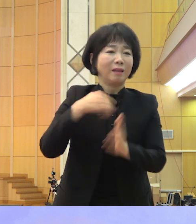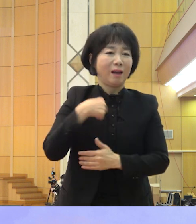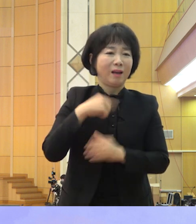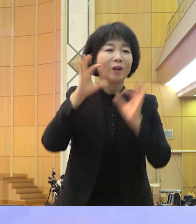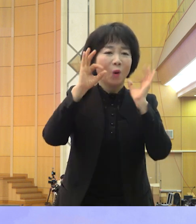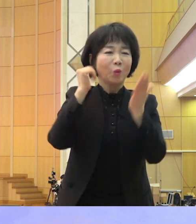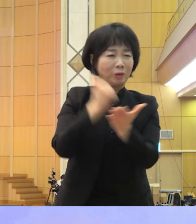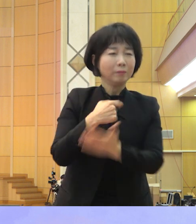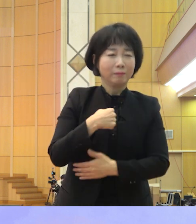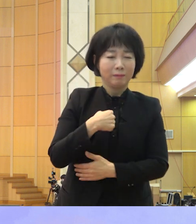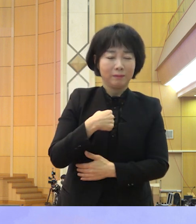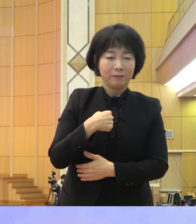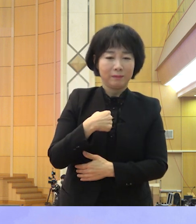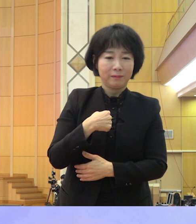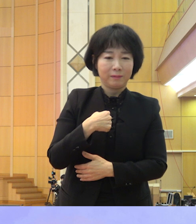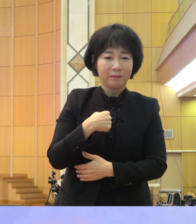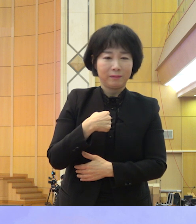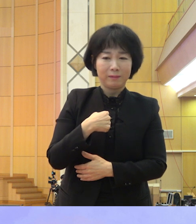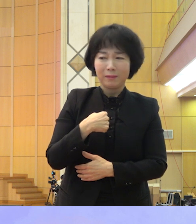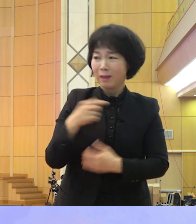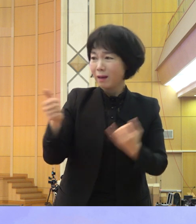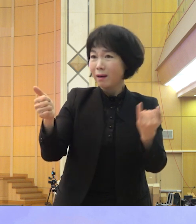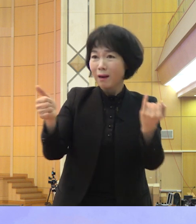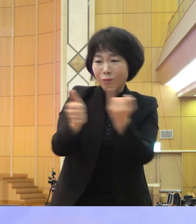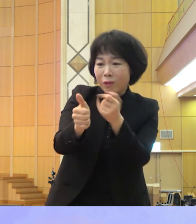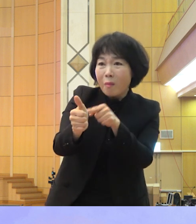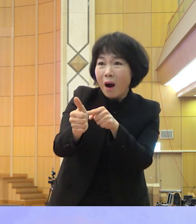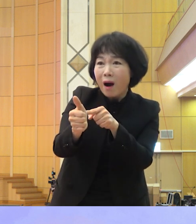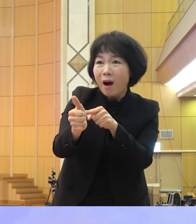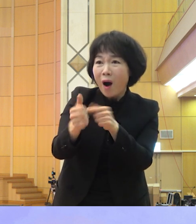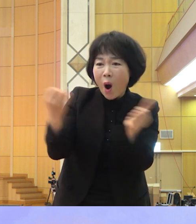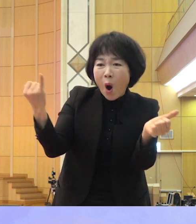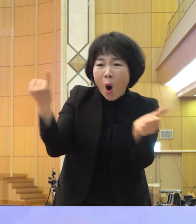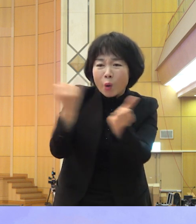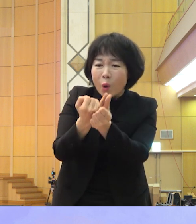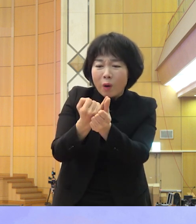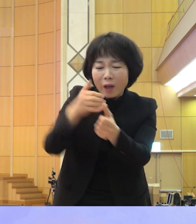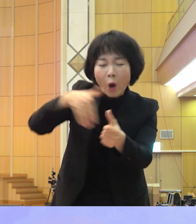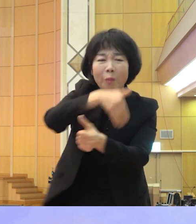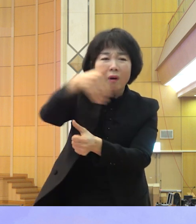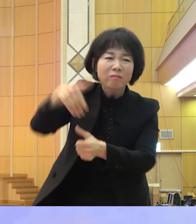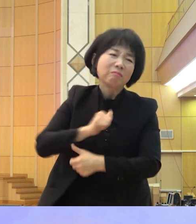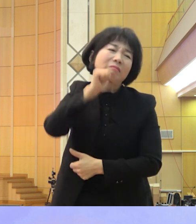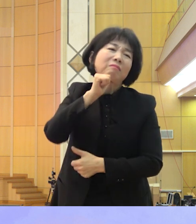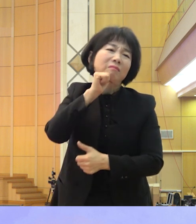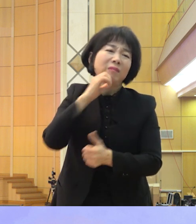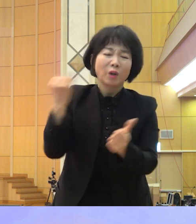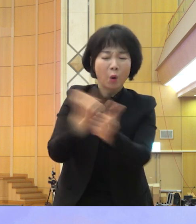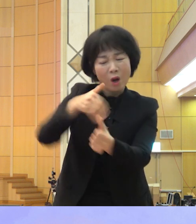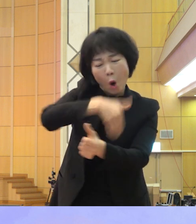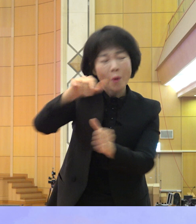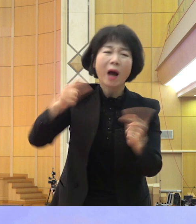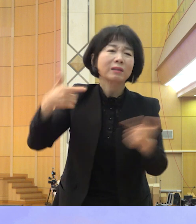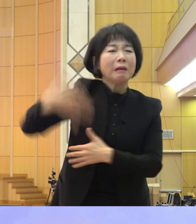그때 당시에 결혼할 형편이 못 돼서 우리 그냥